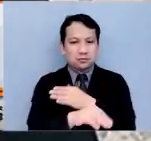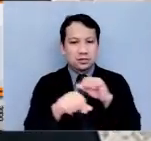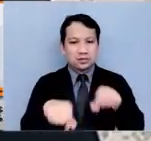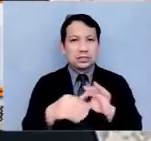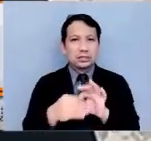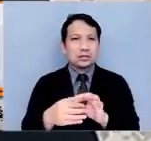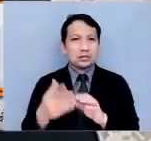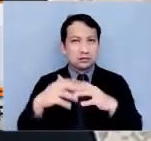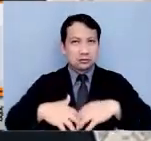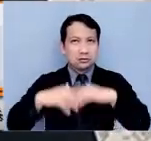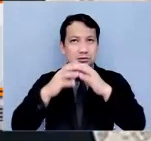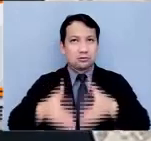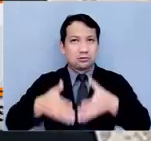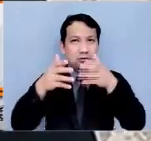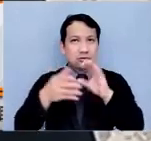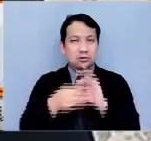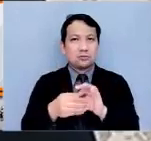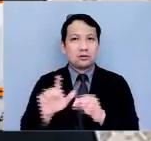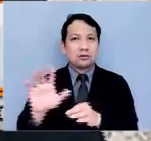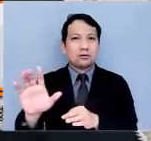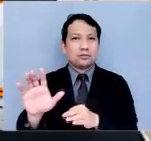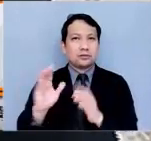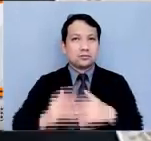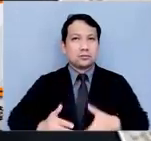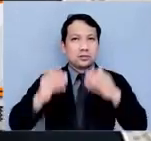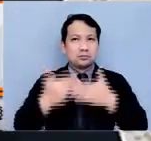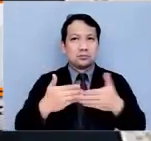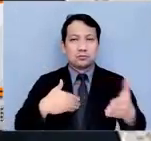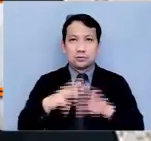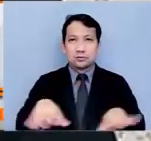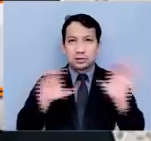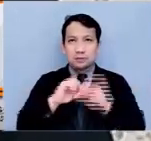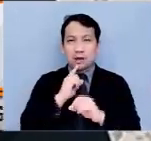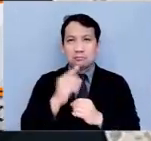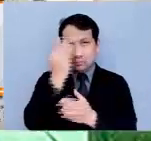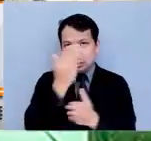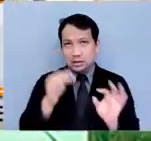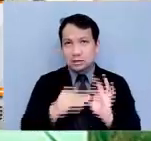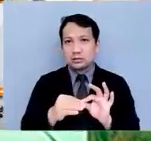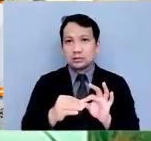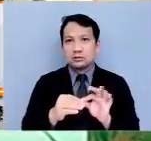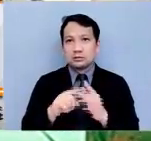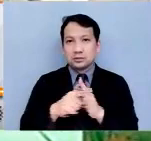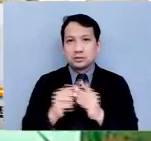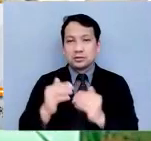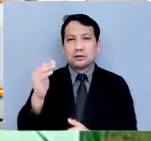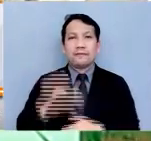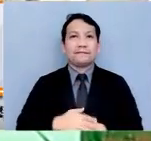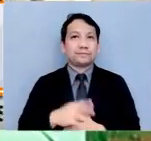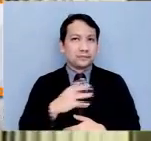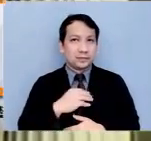yung anyo at itsura ng gusali before ito magkaroon ng sunog. Pero aminado